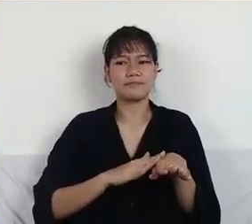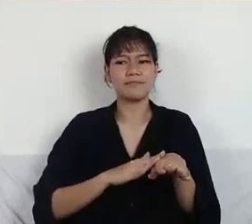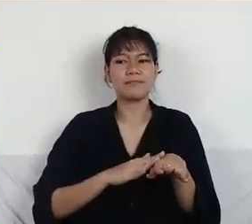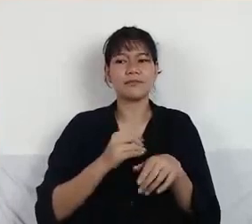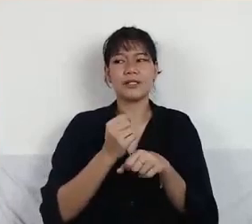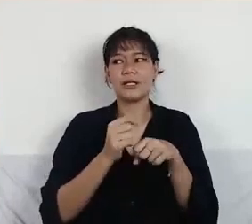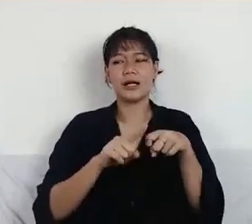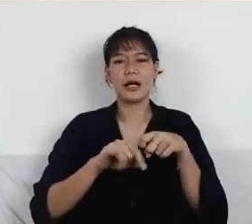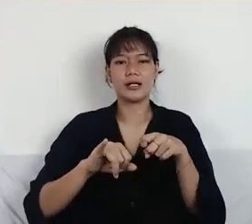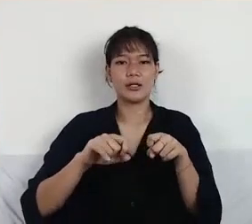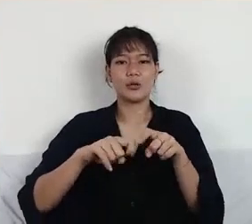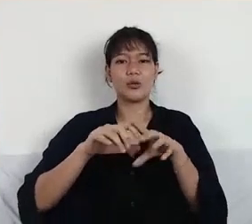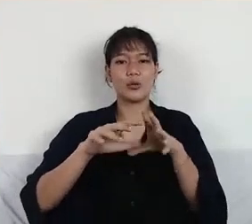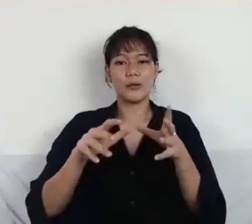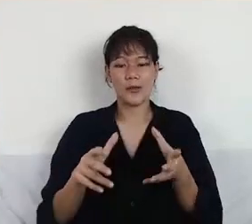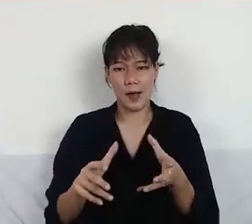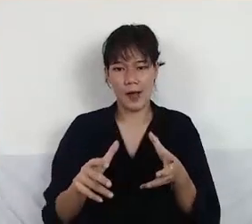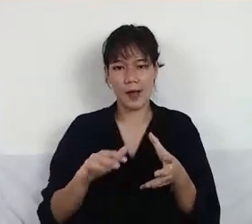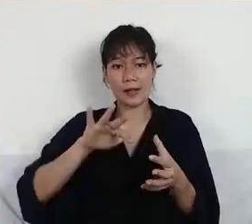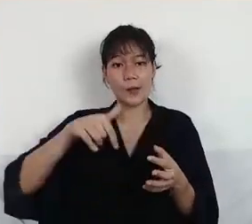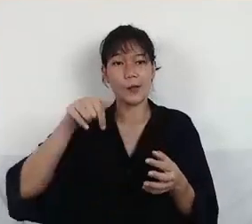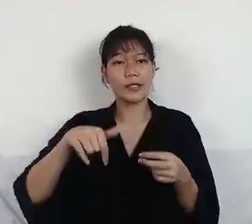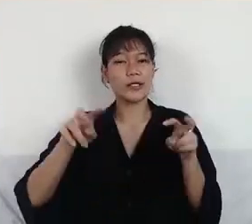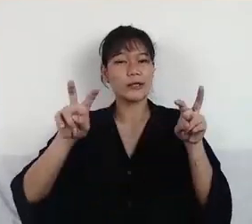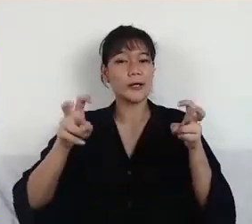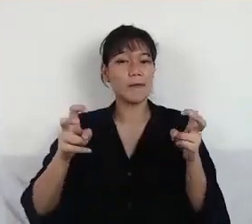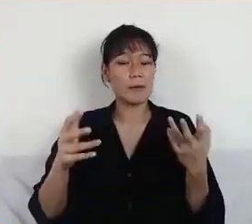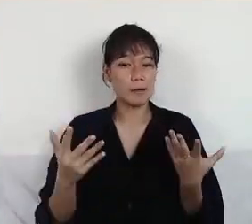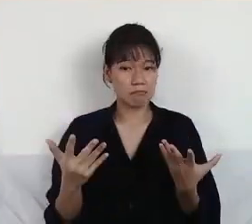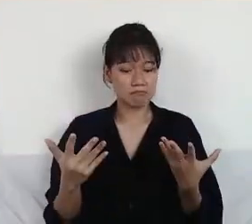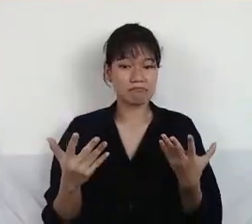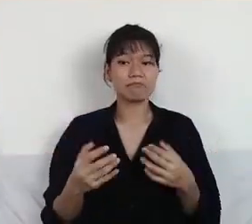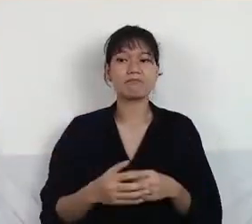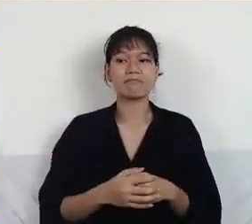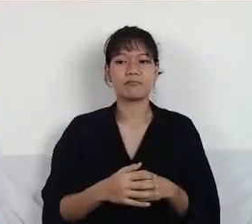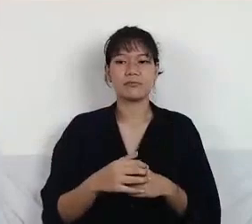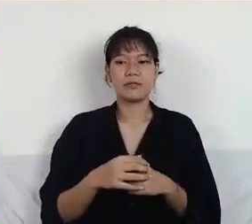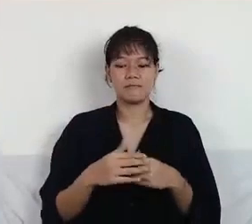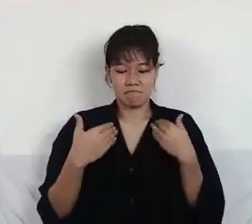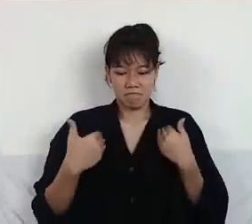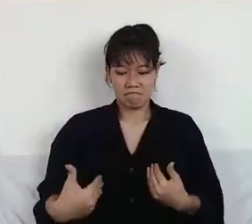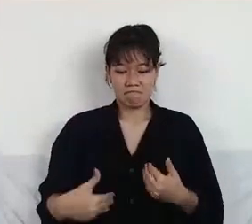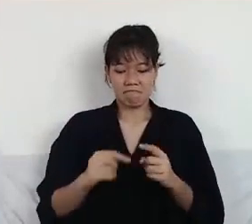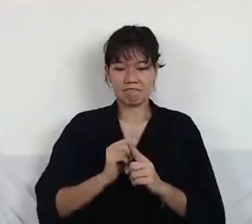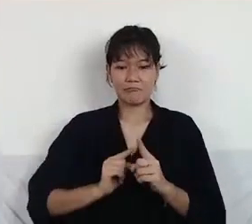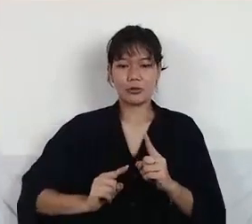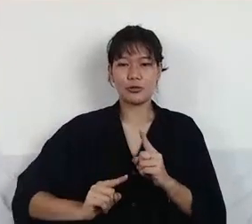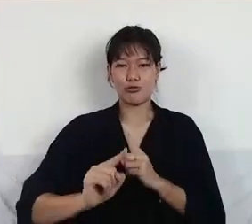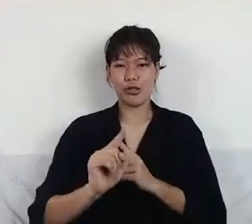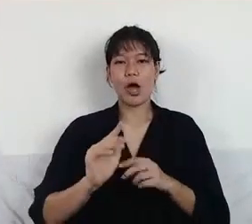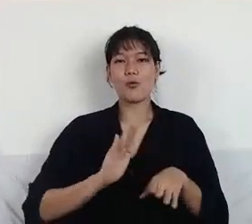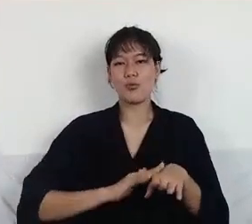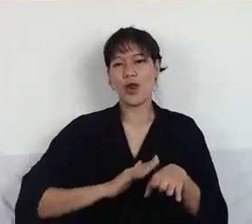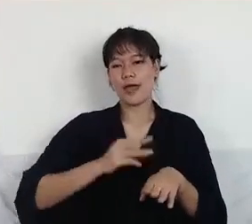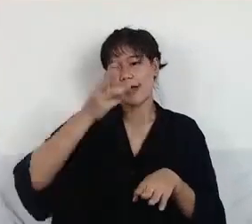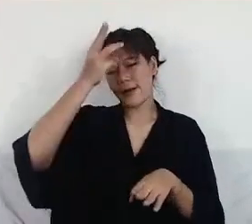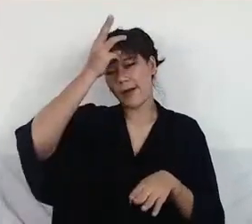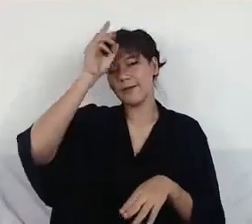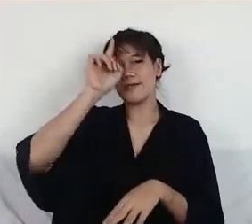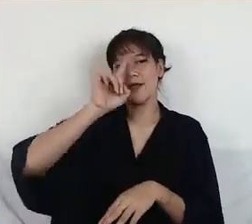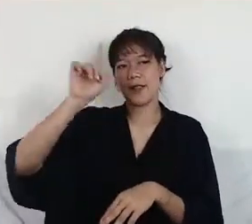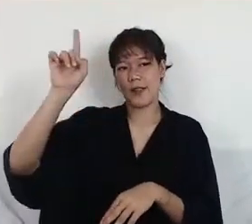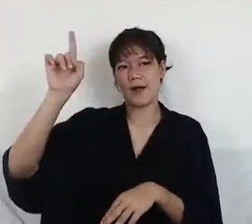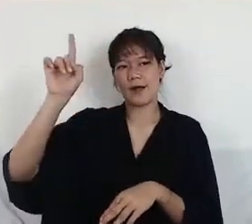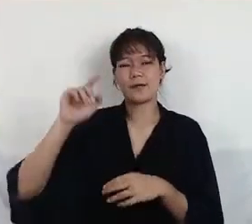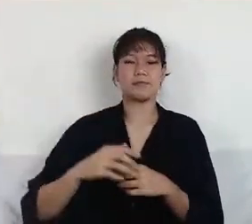Kuitang yang tahun ini mengambil tema Menjadi Duta Budaya Kerajaan